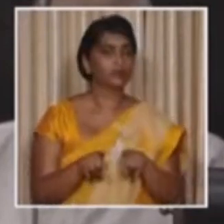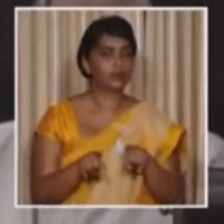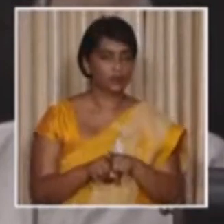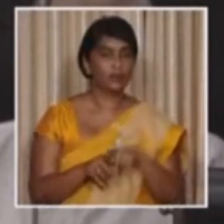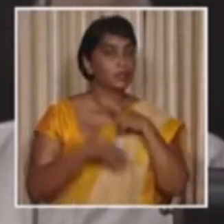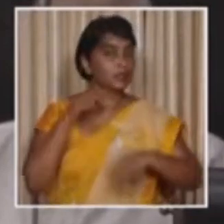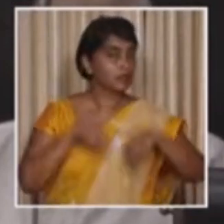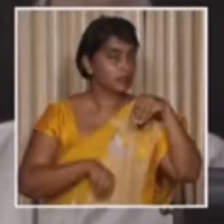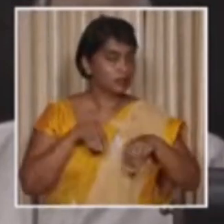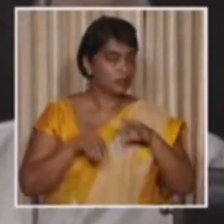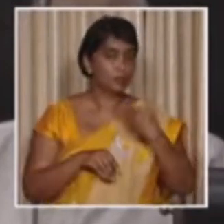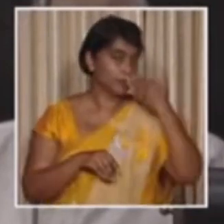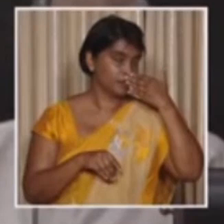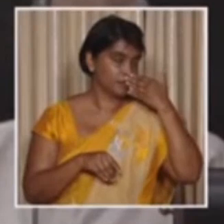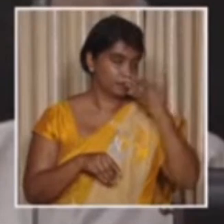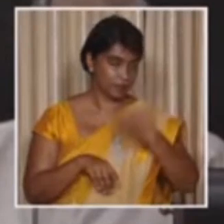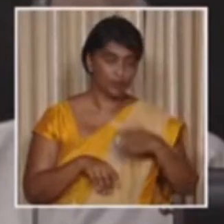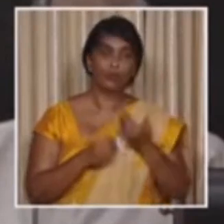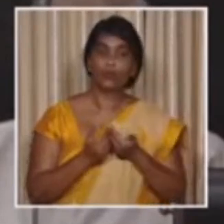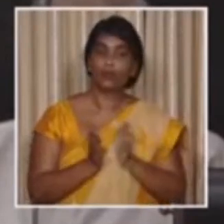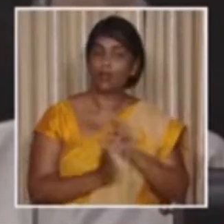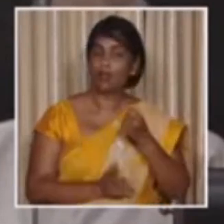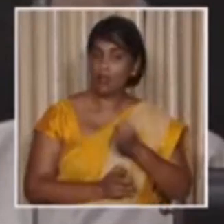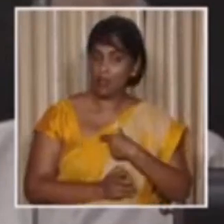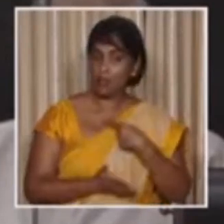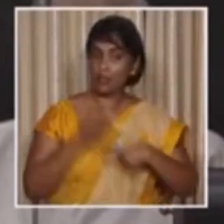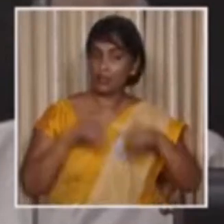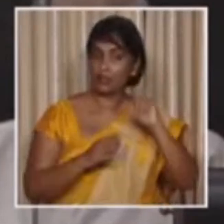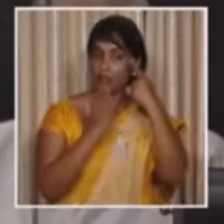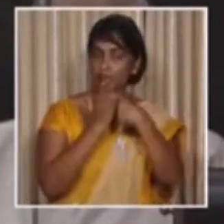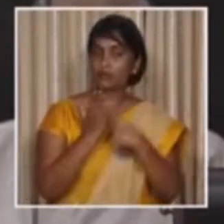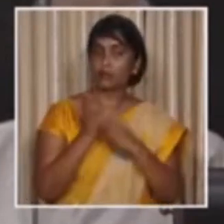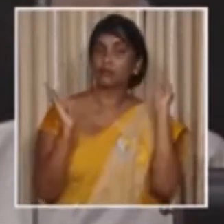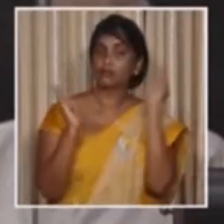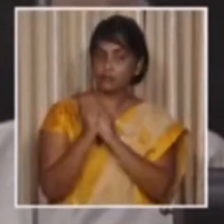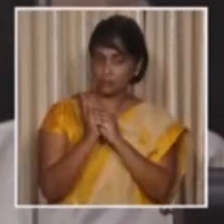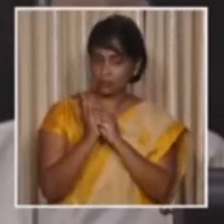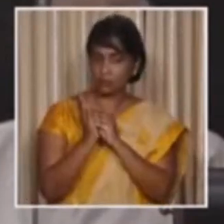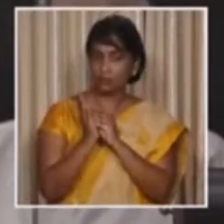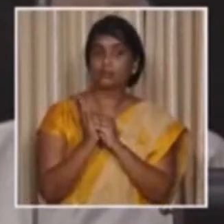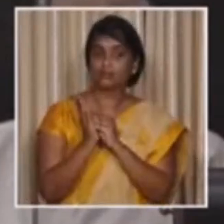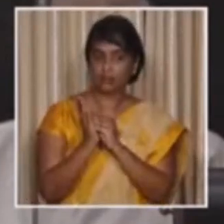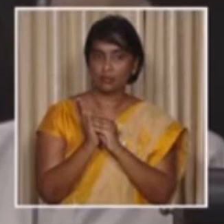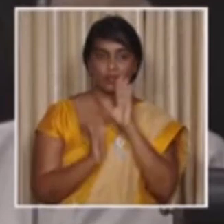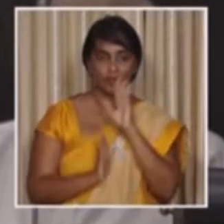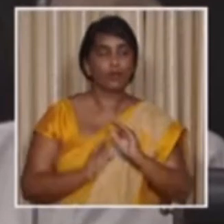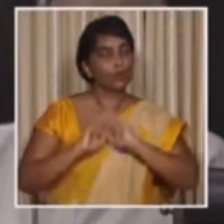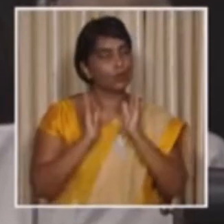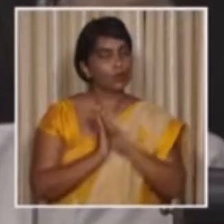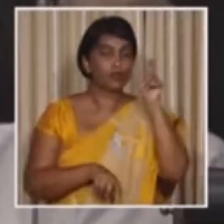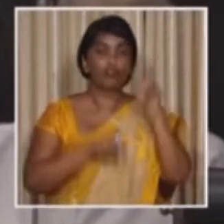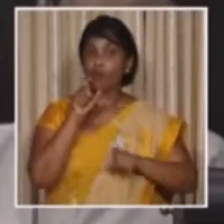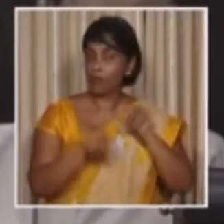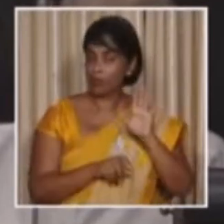ඡන්ද හිමියෙකු වීමට සුදුසුකම් ලැබ තමාගේ නම ඡන්ද හිමි නාමලේඛයේ ඇතුල් කරනු ලැබූ සිටියවද සෑම පුරවැසියෙකු